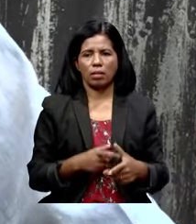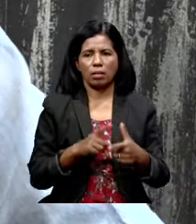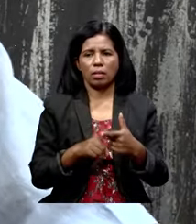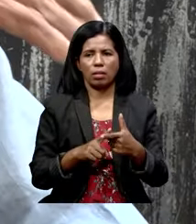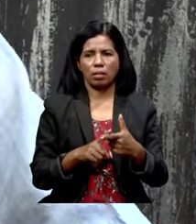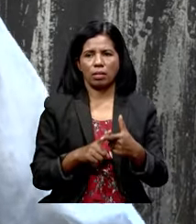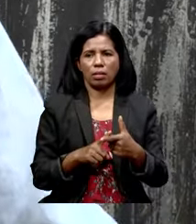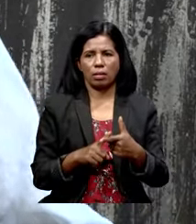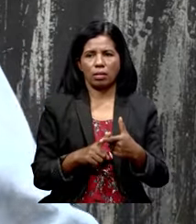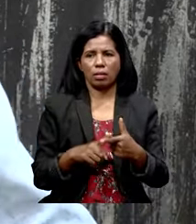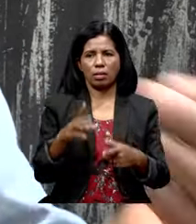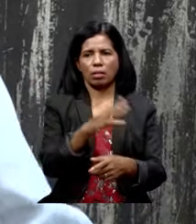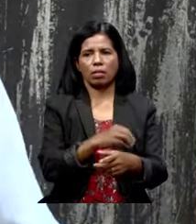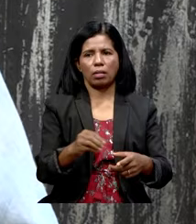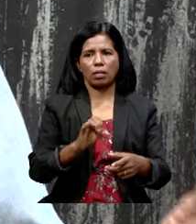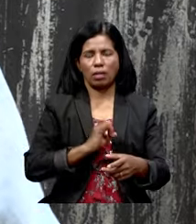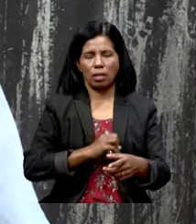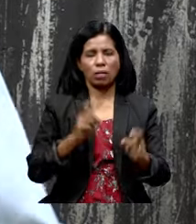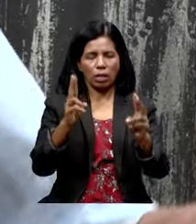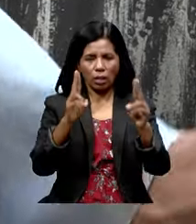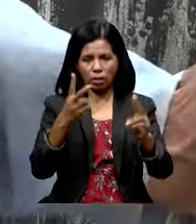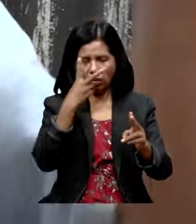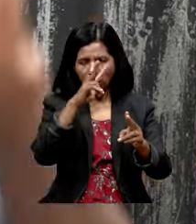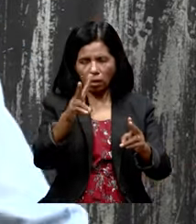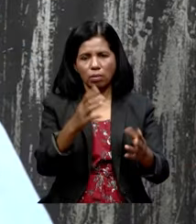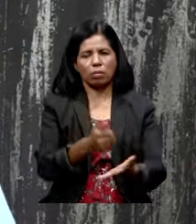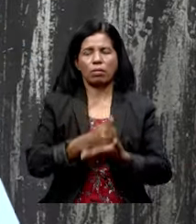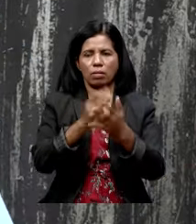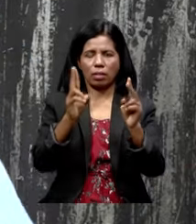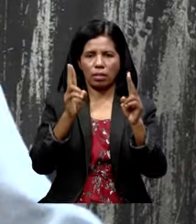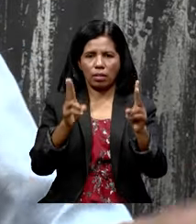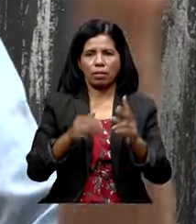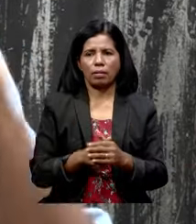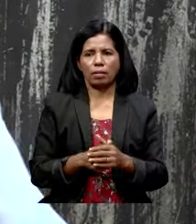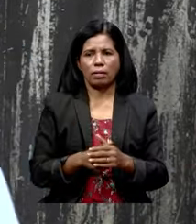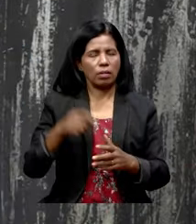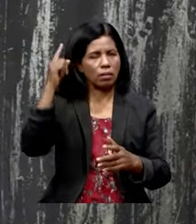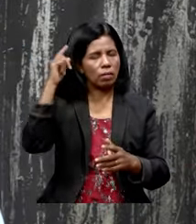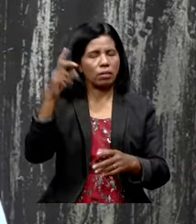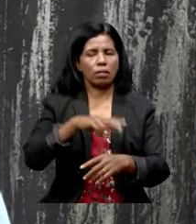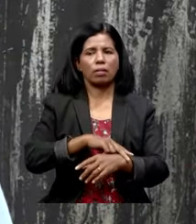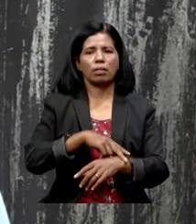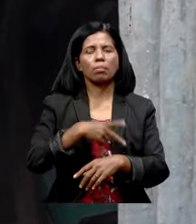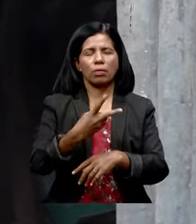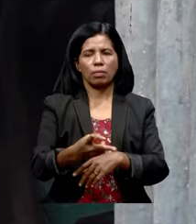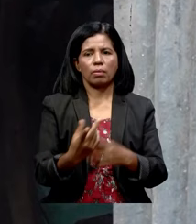bisik atau tamat ni ulun hawa lay hawa sorte hawa lay semai lay ni ulun ayah hutu.